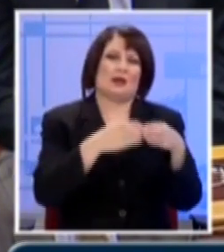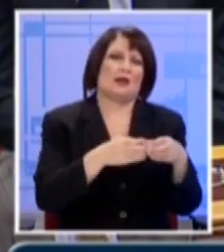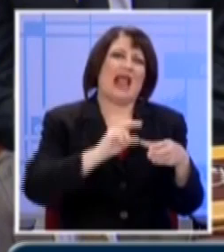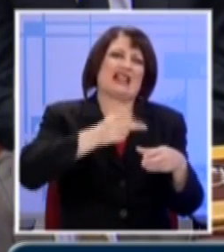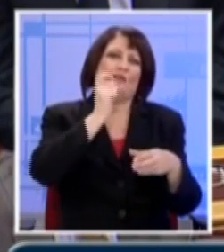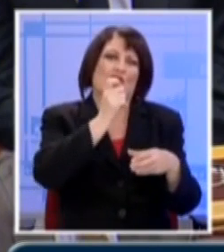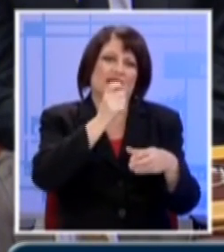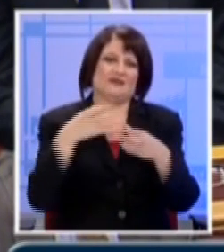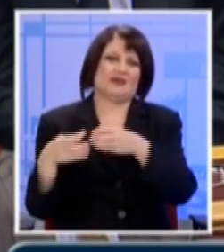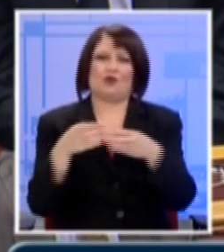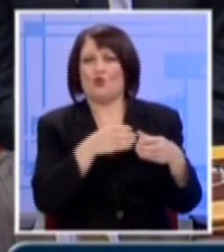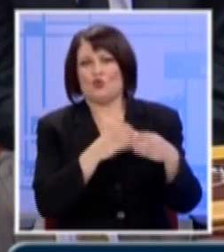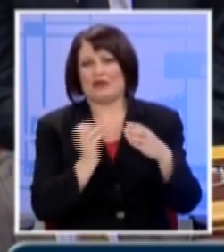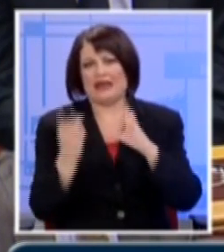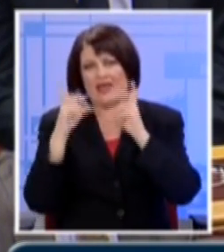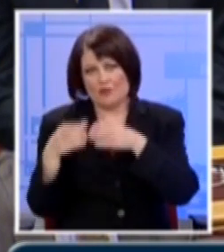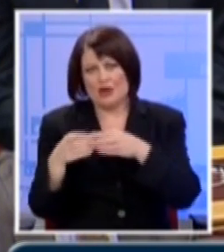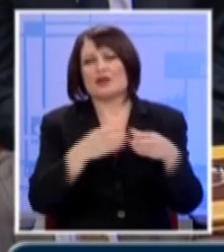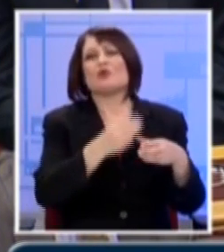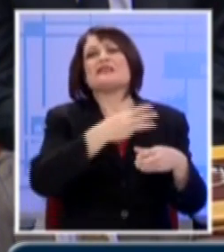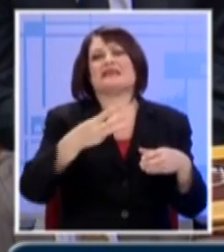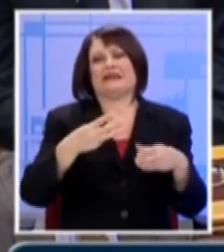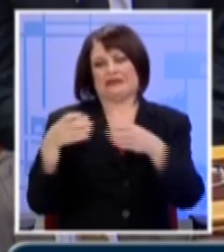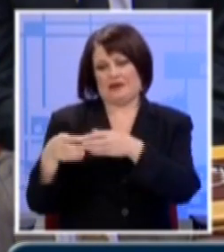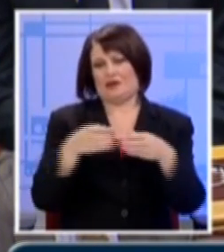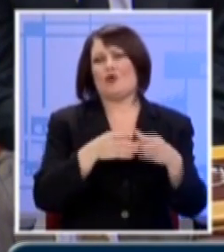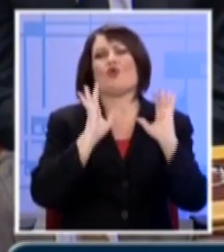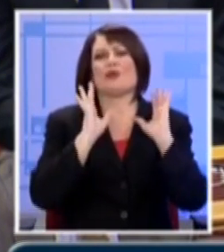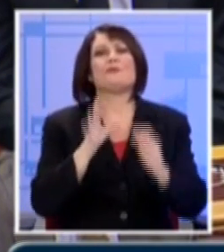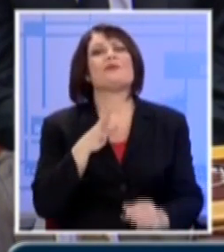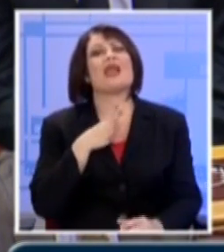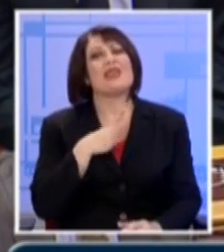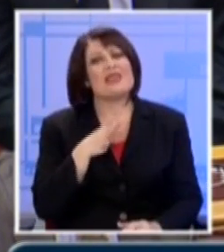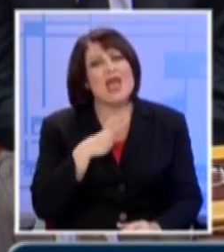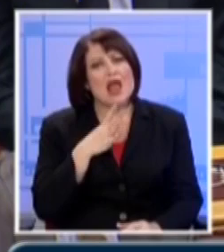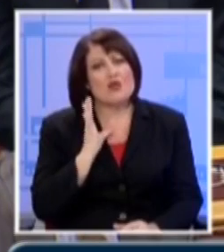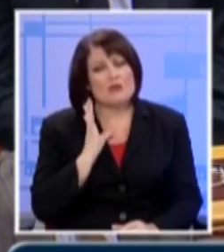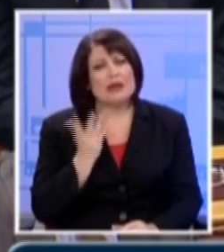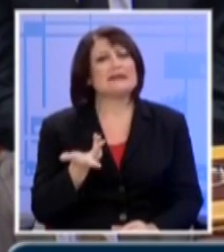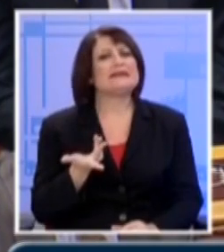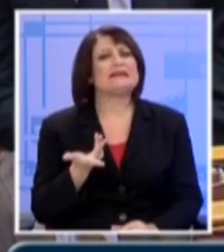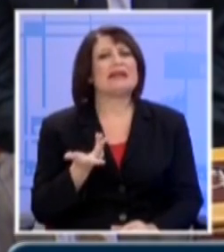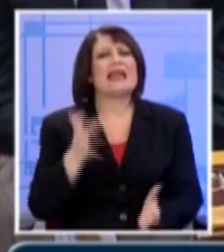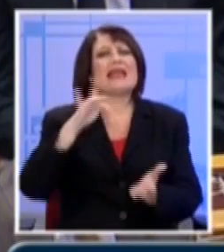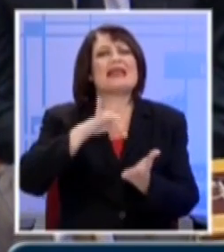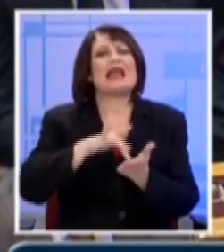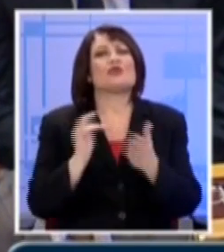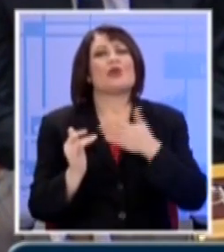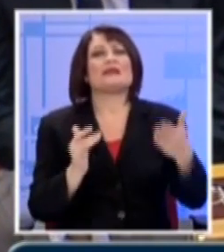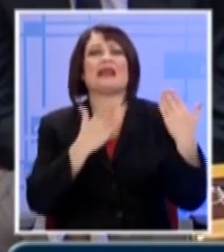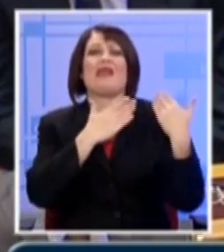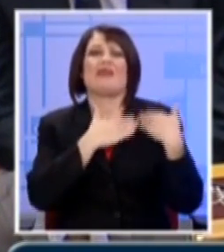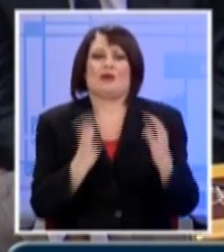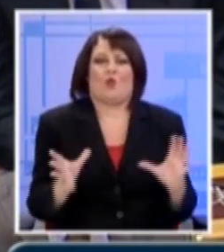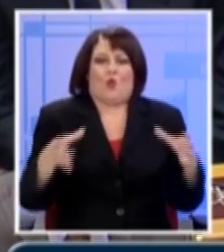της αντιπολίτευσης, ούτε της Νέας Δημοκρατίας, ούτε του ΣΥΡΙΖΑ. Θέλουμε να είναι, υποτίθεται, ο πόλος της κεντροαριστεράς της